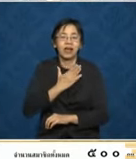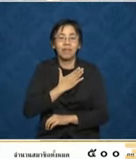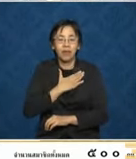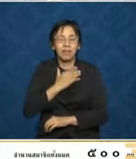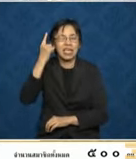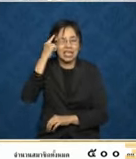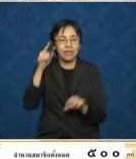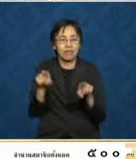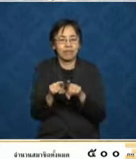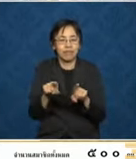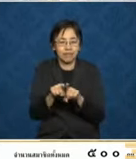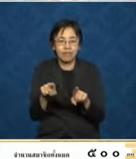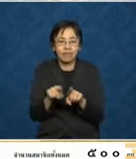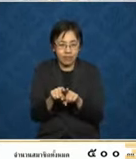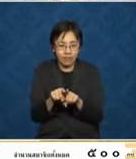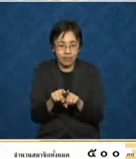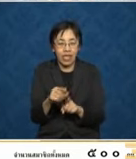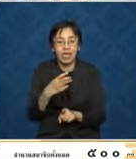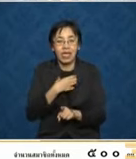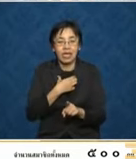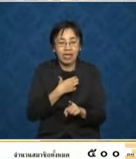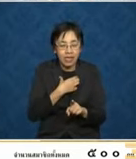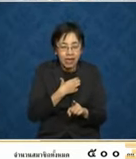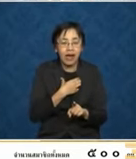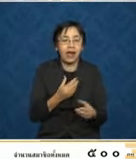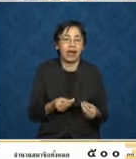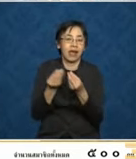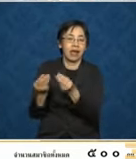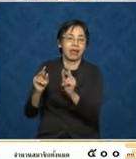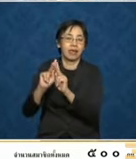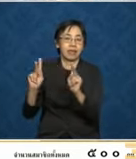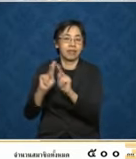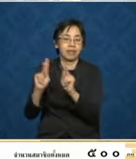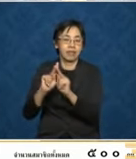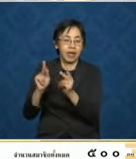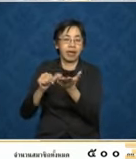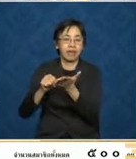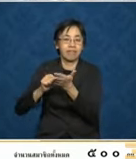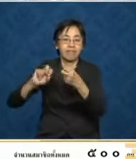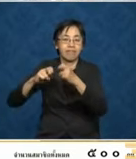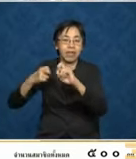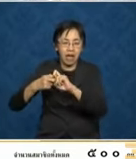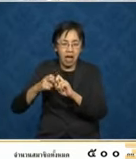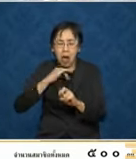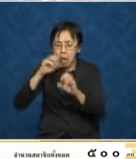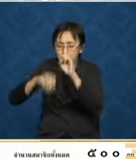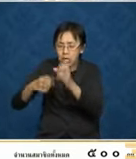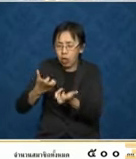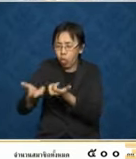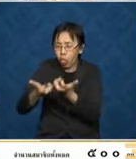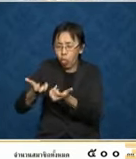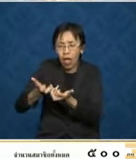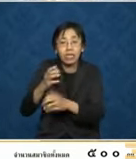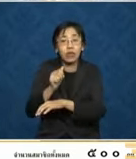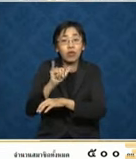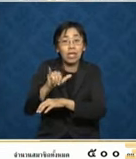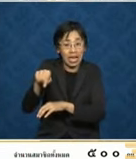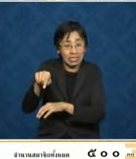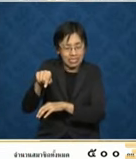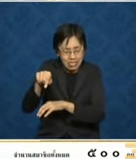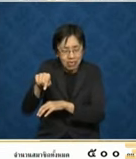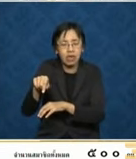ห็นด้วยกับยตินี้และส่งต่อแก่คณะกรรมการเพื่อแก้ปัญหาขยะเกลื่อนเมืองมรดกโลกโดยมีประโย